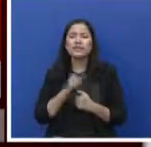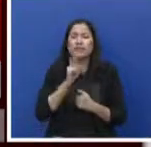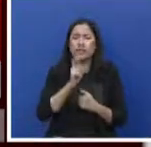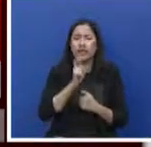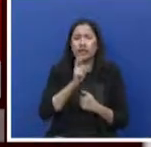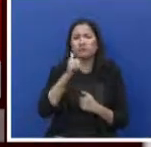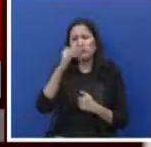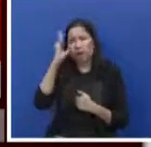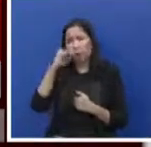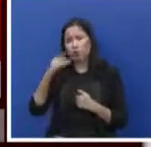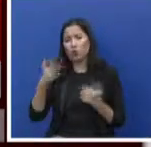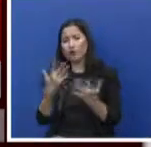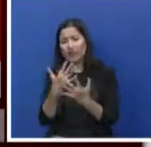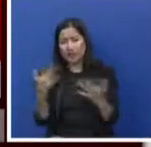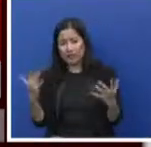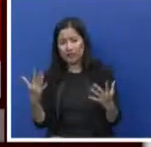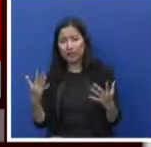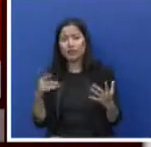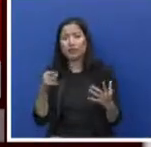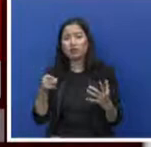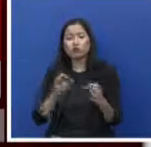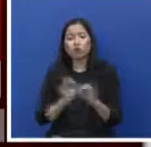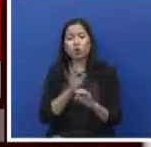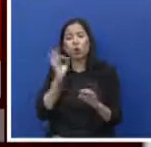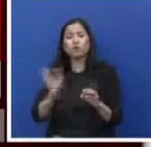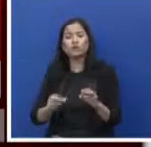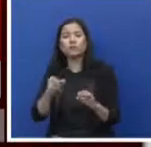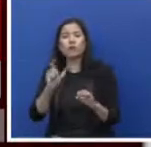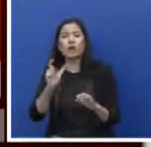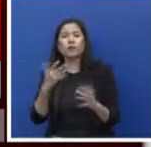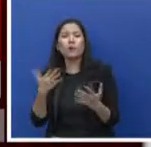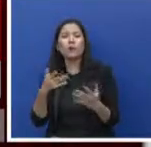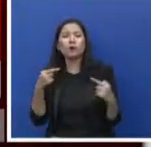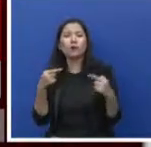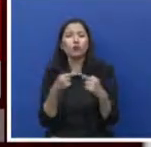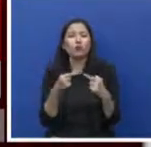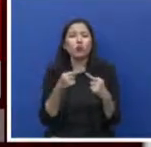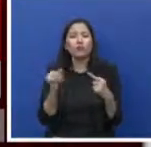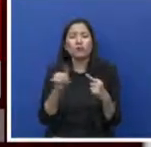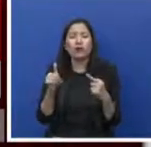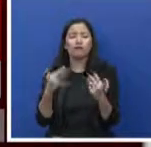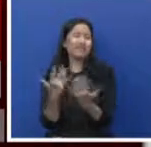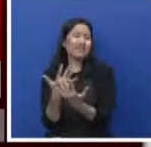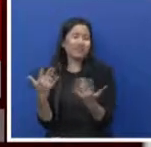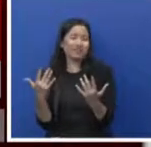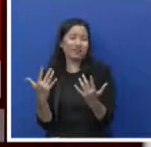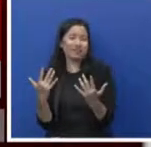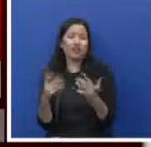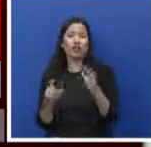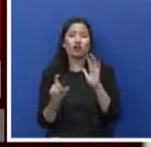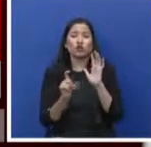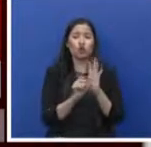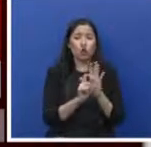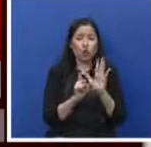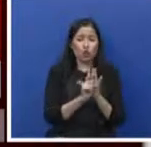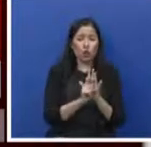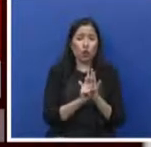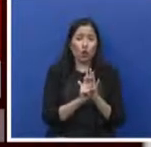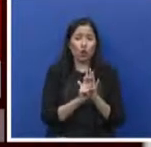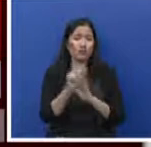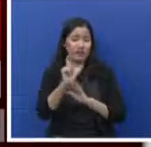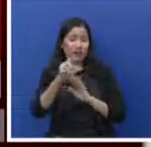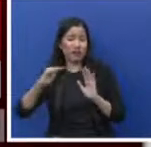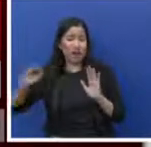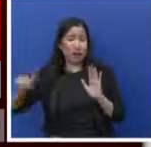dan membangun solusi yang sejalan dengan kebutuhan, dengan market pain yang berkembang. Nah, kebetulan contoh yang drive-thru ini kan